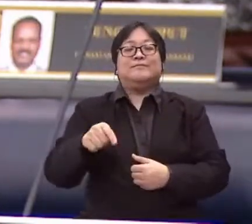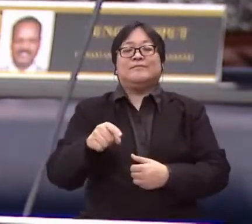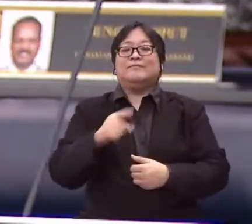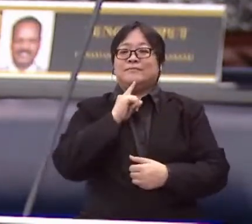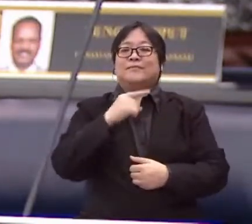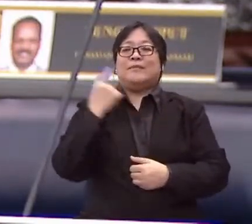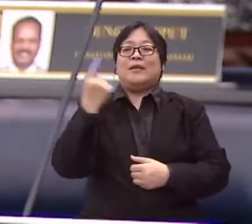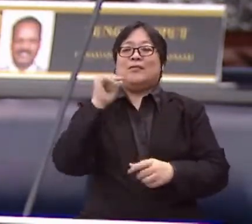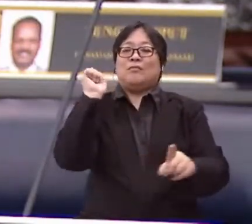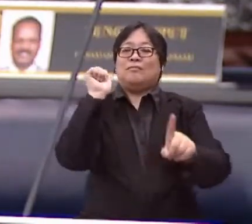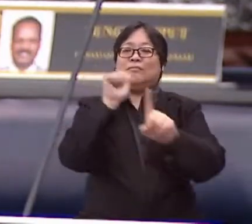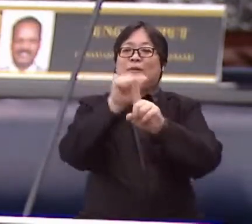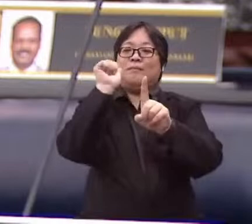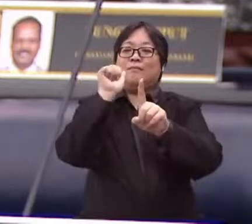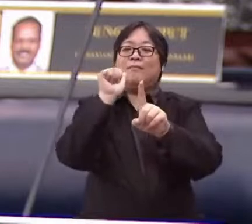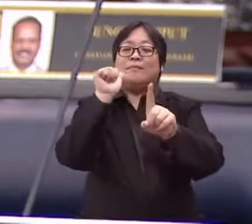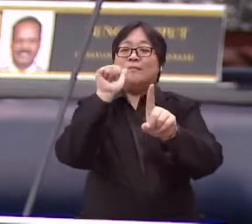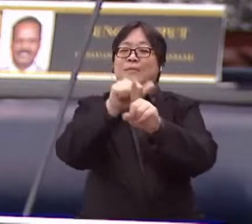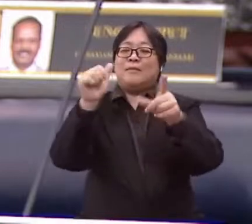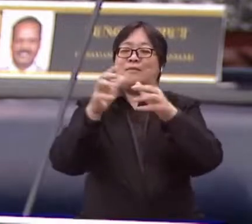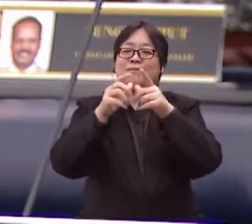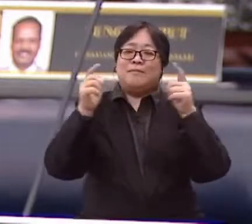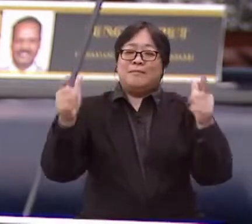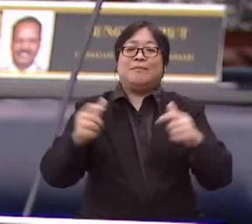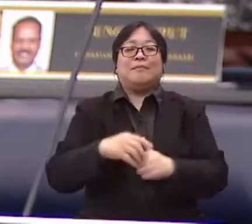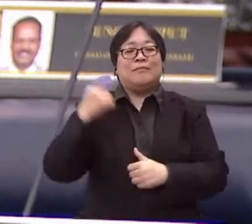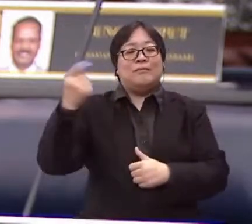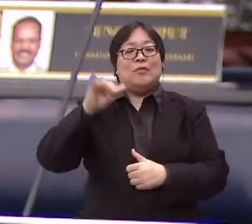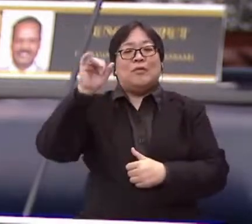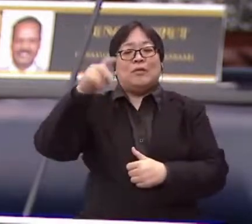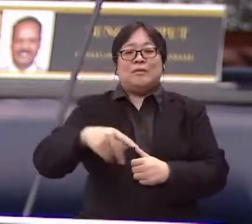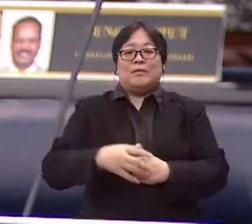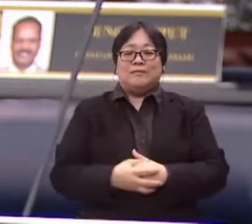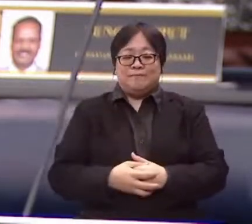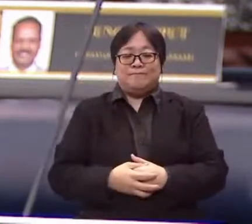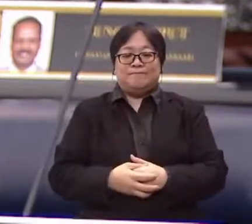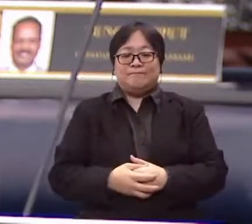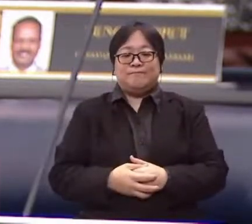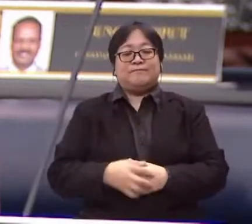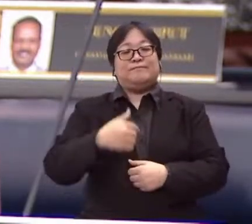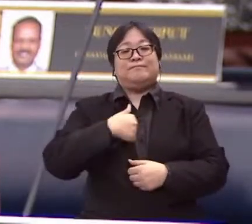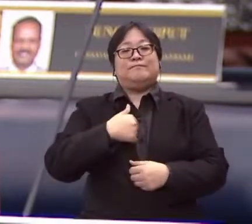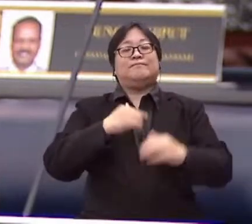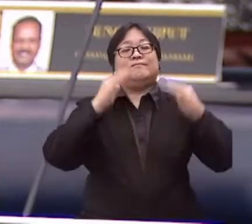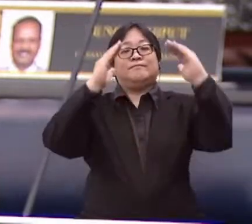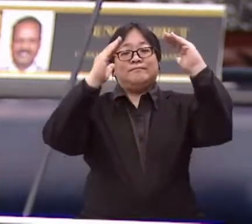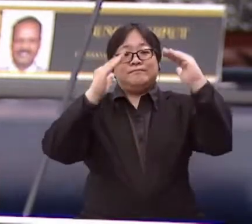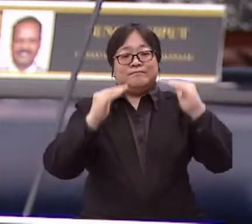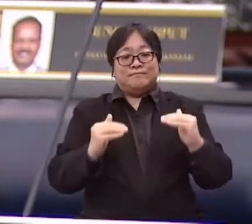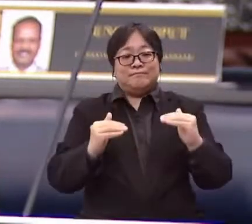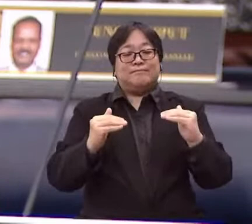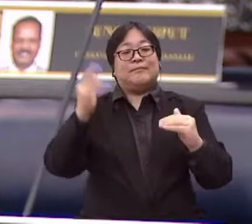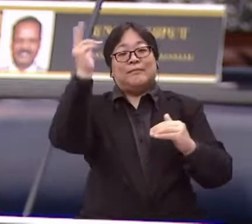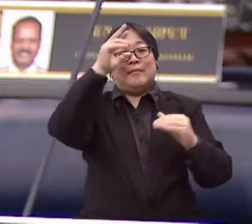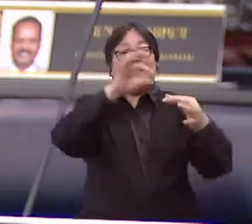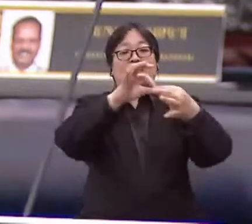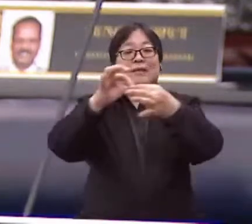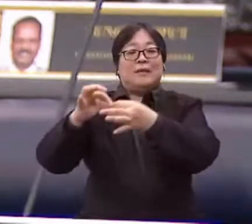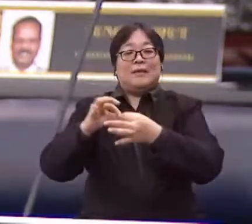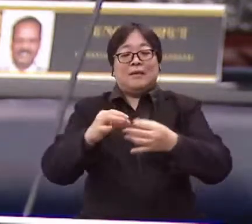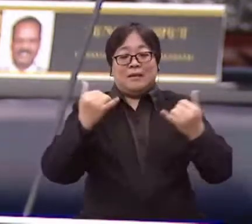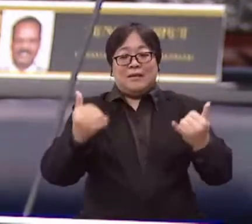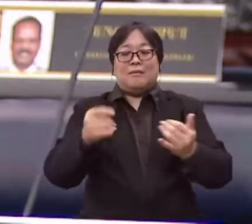satu penipuan penipuan besar justru saya berharap kerajaan perpaduan Sekarang